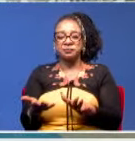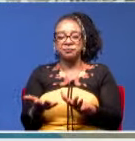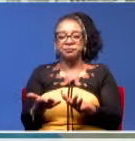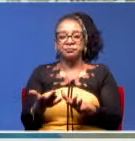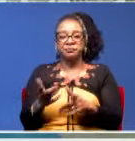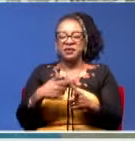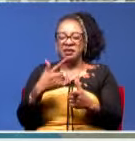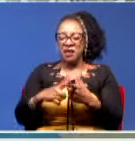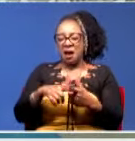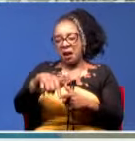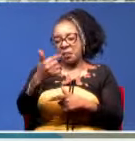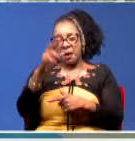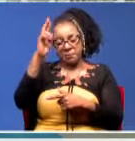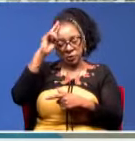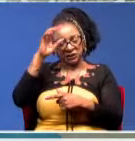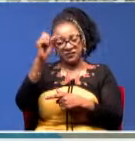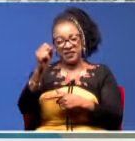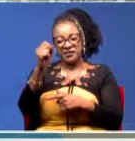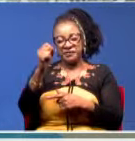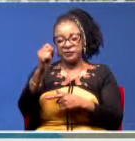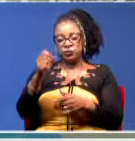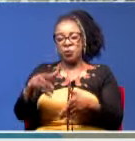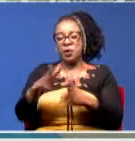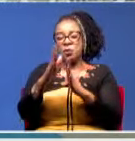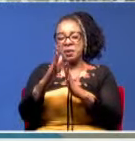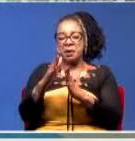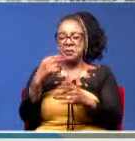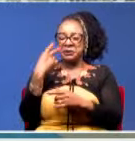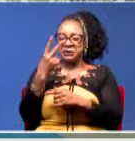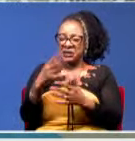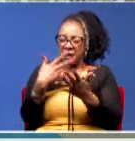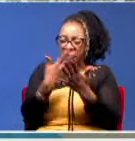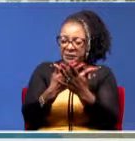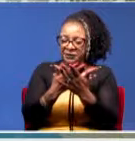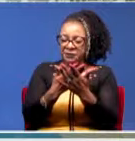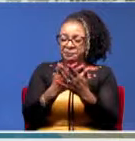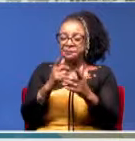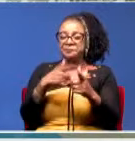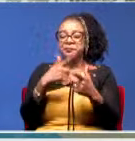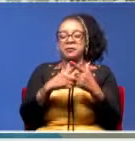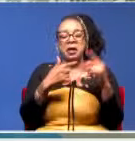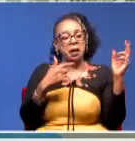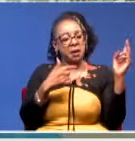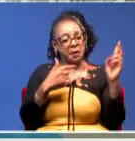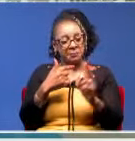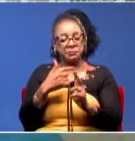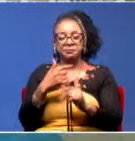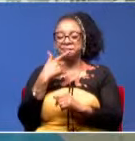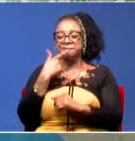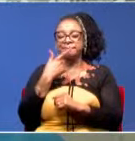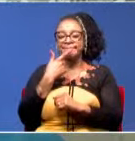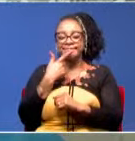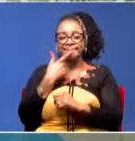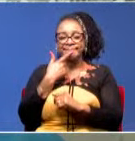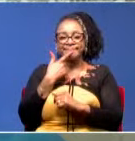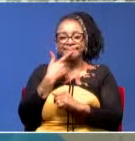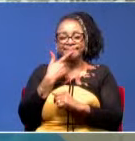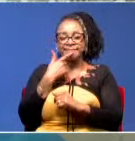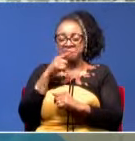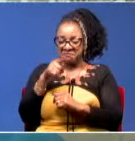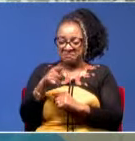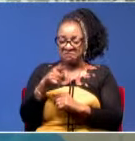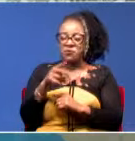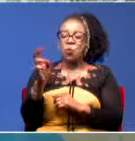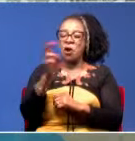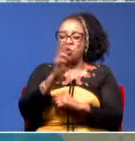kaa watano, walikuwa kwa barabara, wakaona nimeshikwa. Wakakuja, wakasema huyu ndio tulikuwa